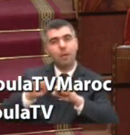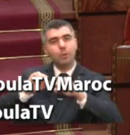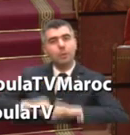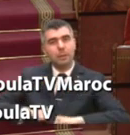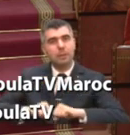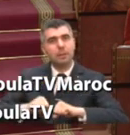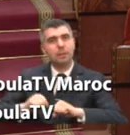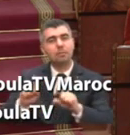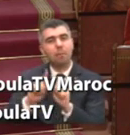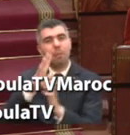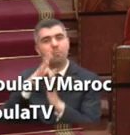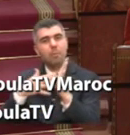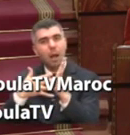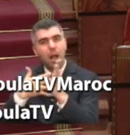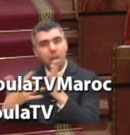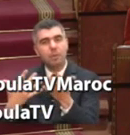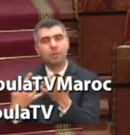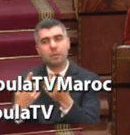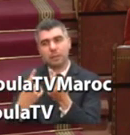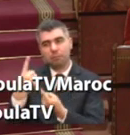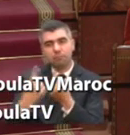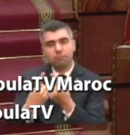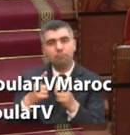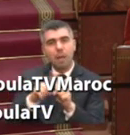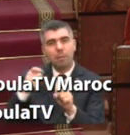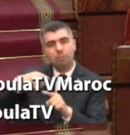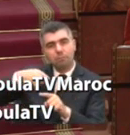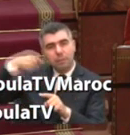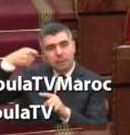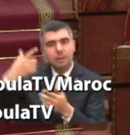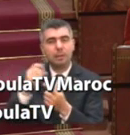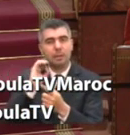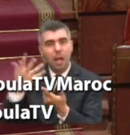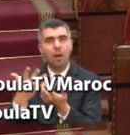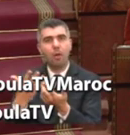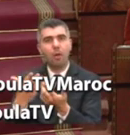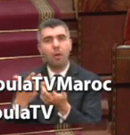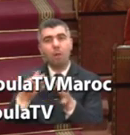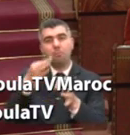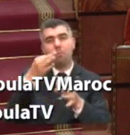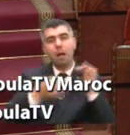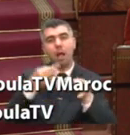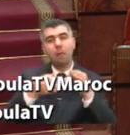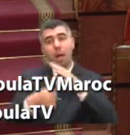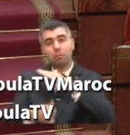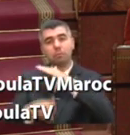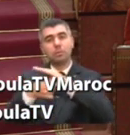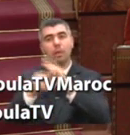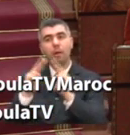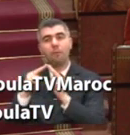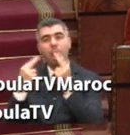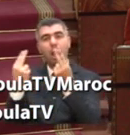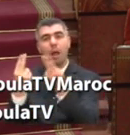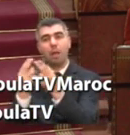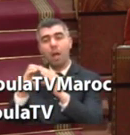الوطنية فيما يتعلق بموضوع الإعدام وموضوع نظام أساسي روما للمحكمة الجنائية الدولية لفتح حوار مجتمعي